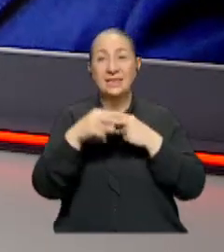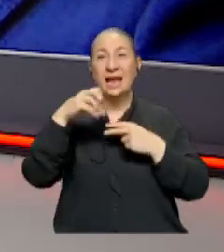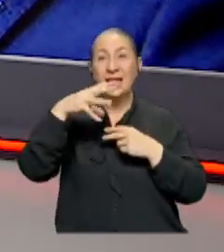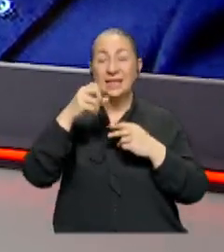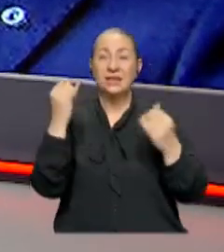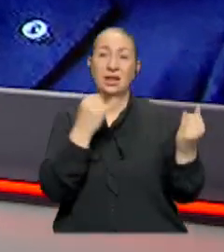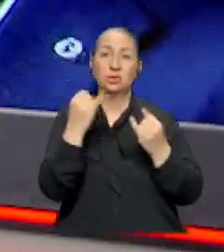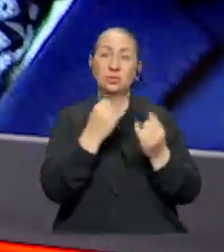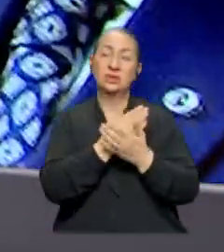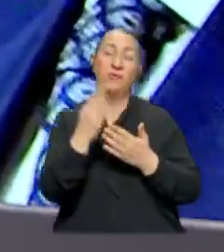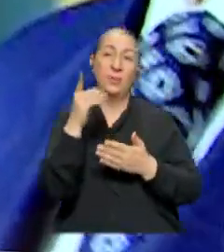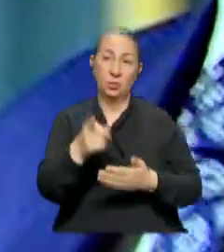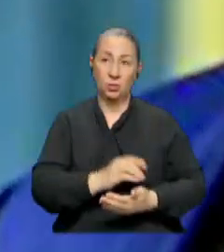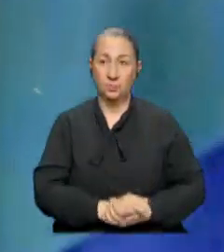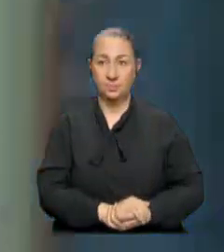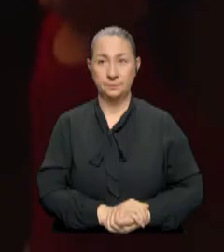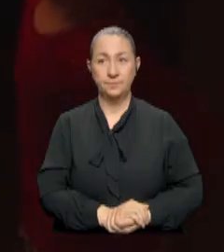sürüyor bir yandan.